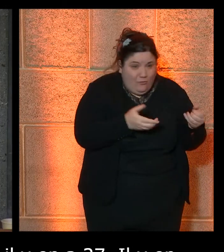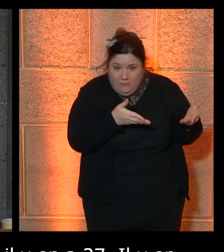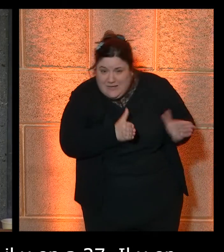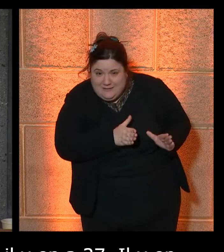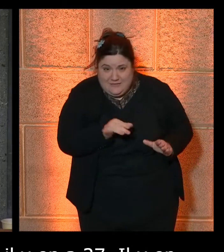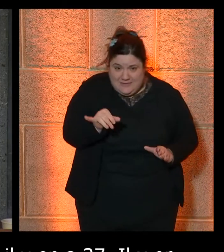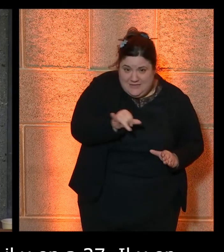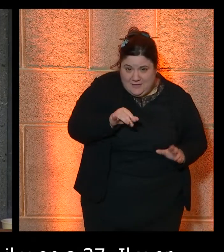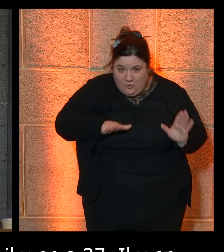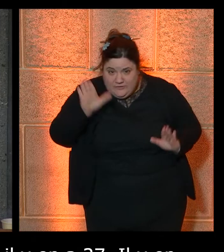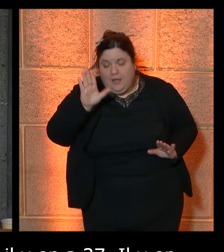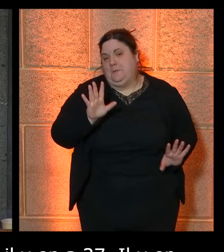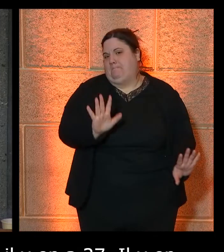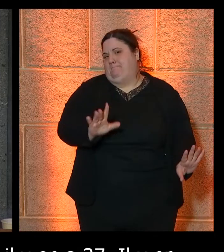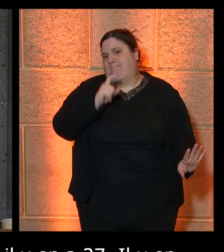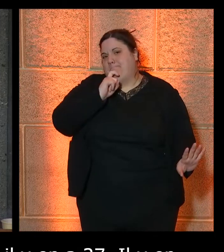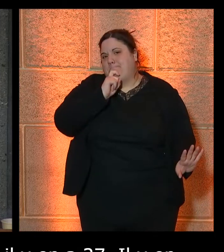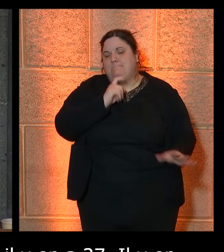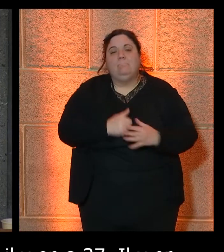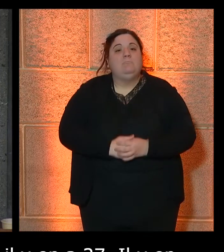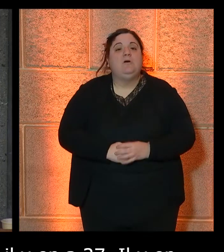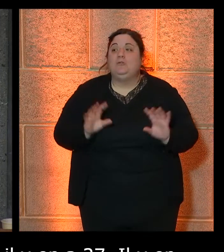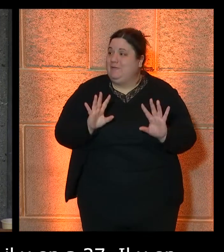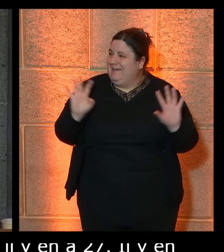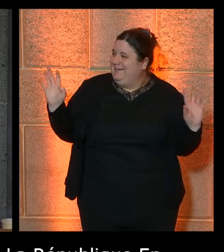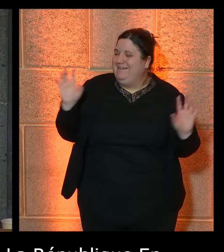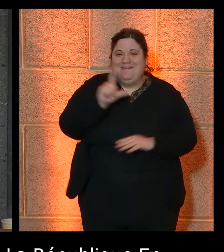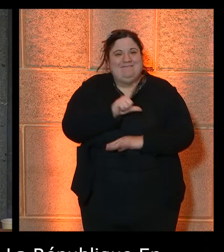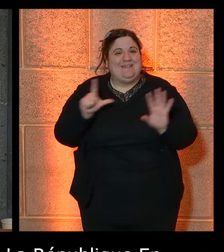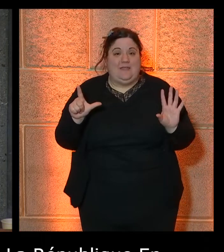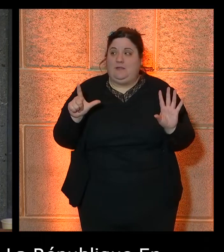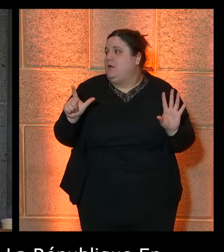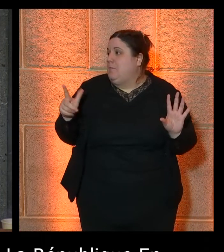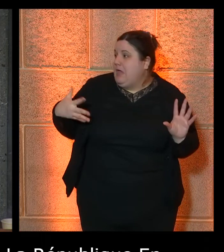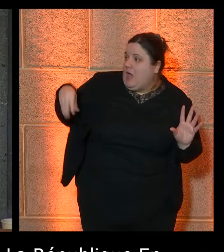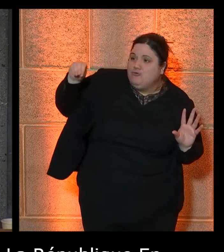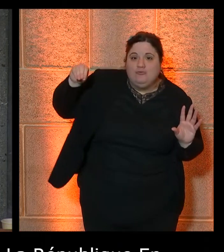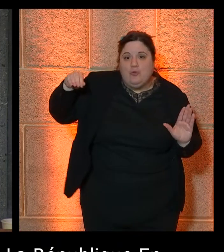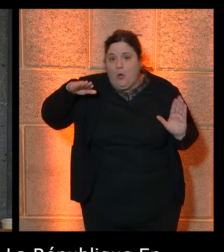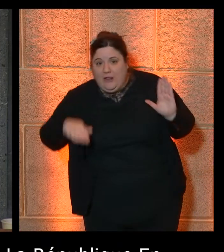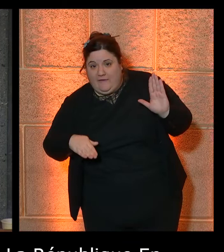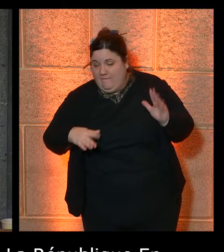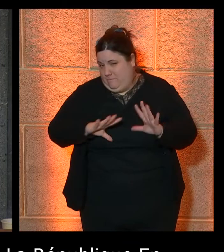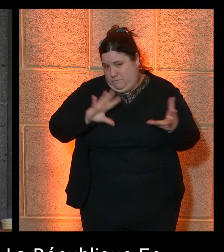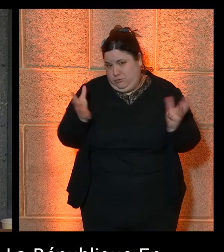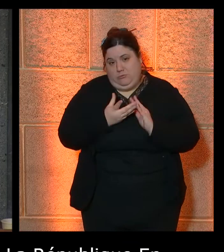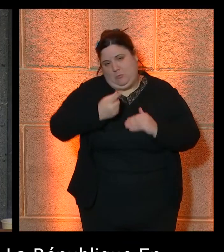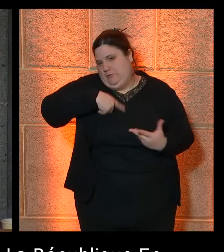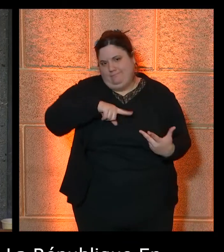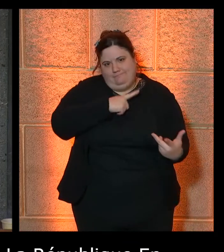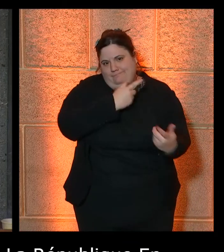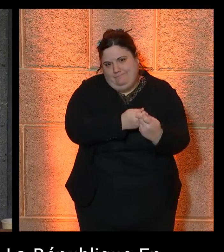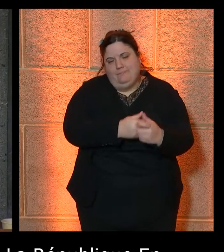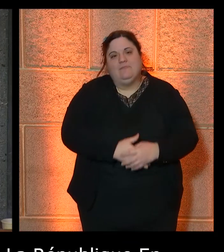liste, elle va bouger. L'Observatoire va s'adapter aux évolutions, évidemment, de cette liste.